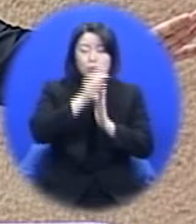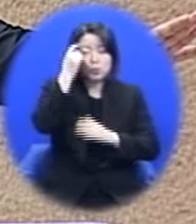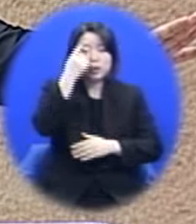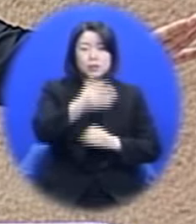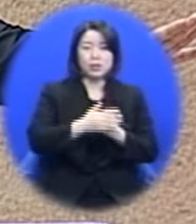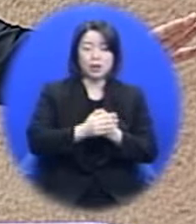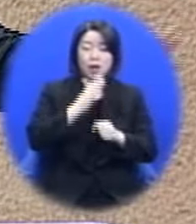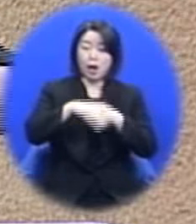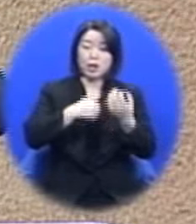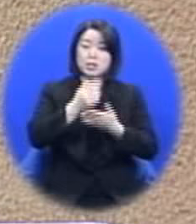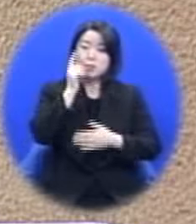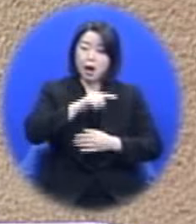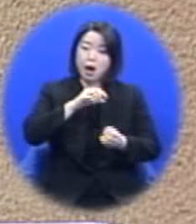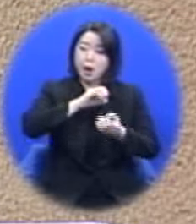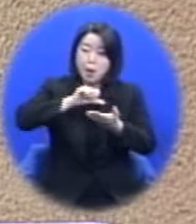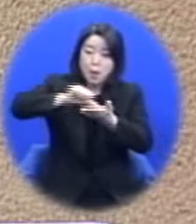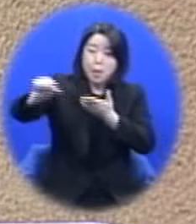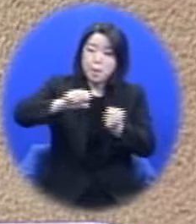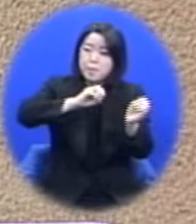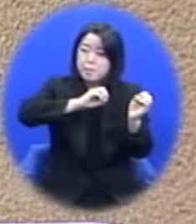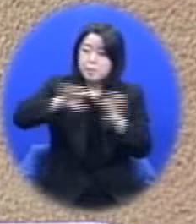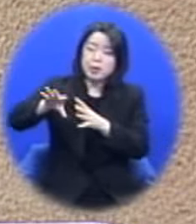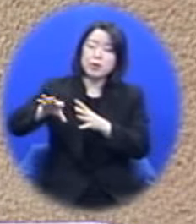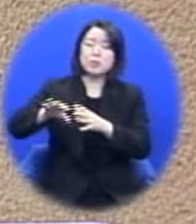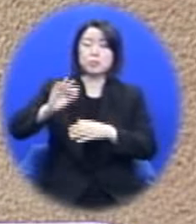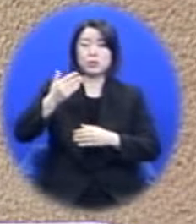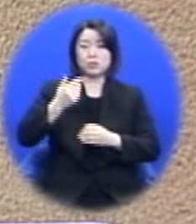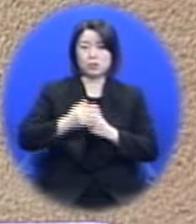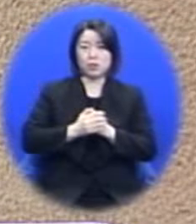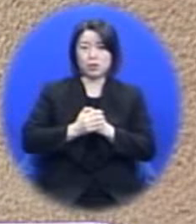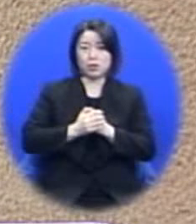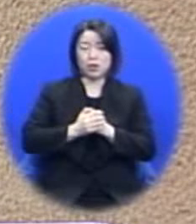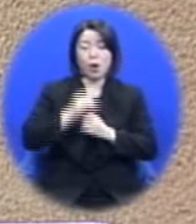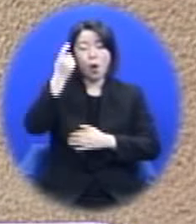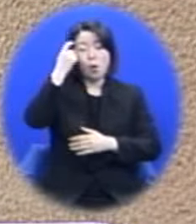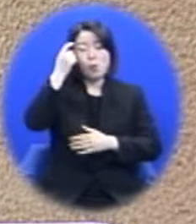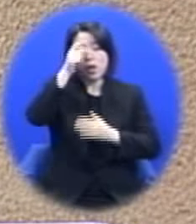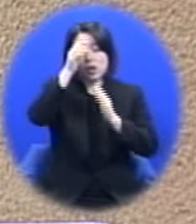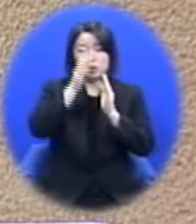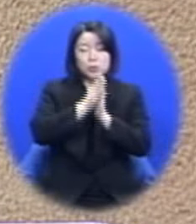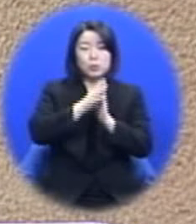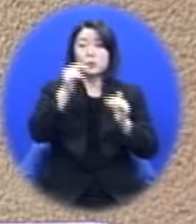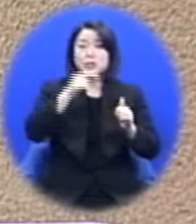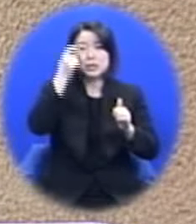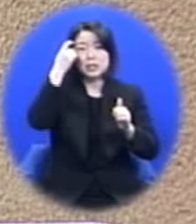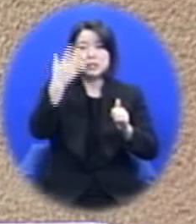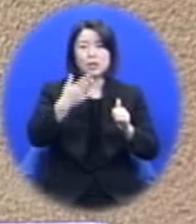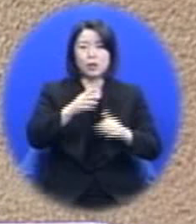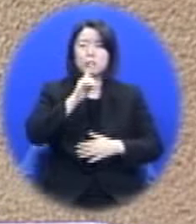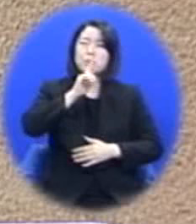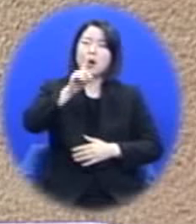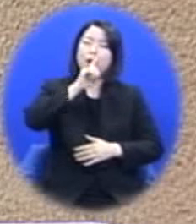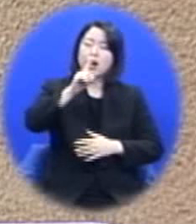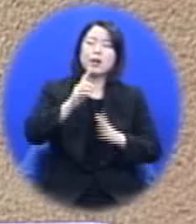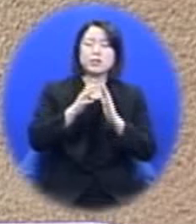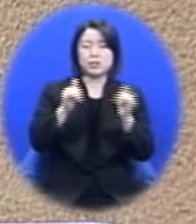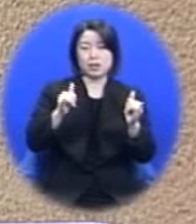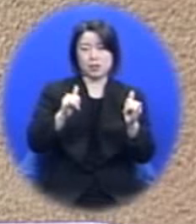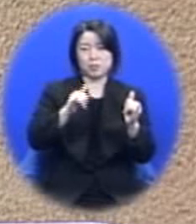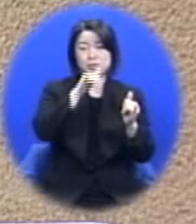되지. 기도를 왜 하라고 하시느냐? 이렇게 따질 사람도 있을 거예요. 무신론자들이